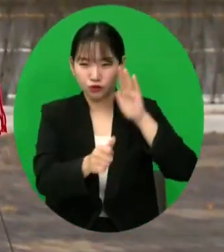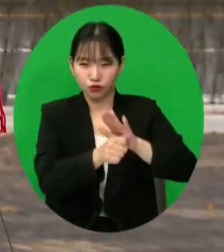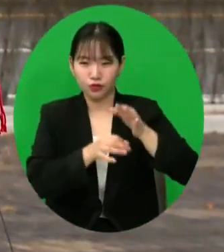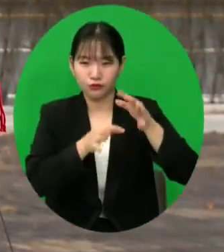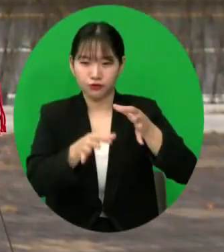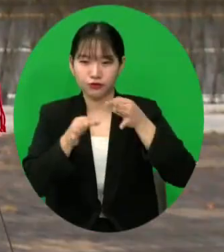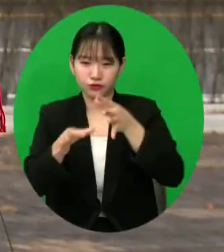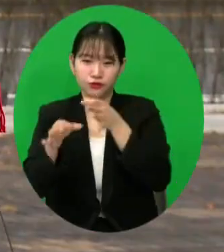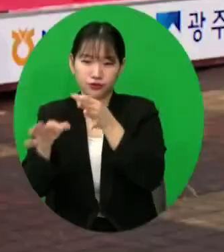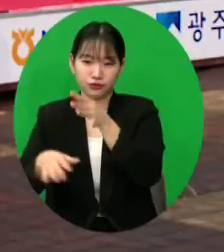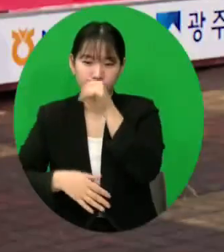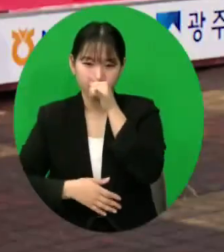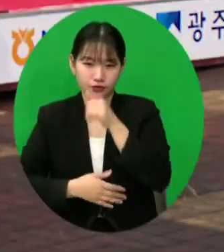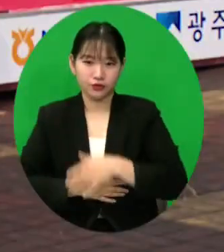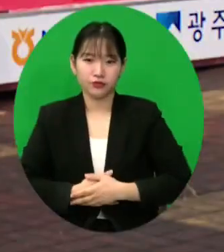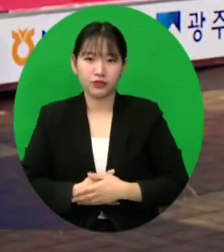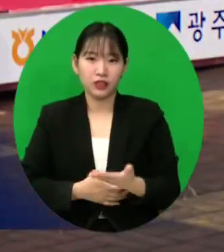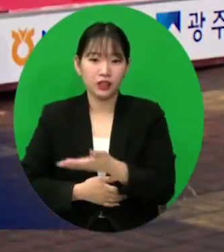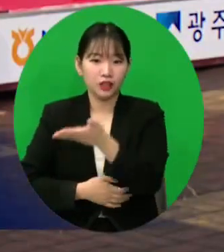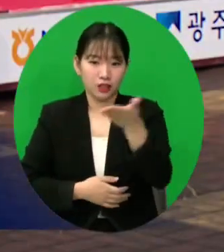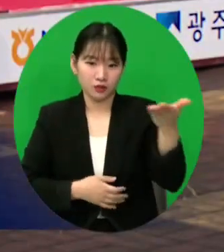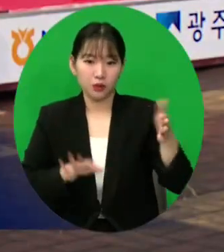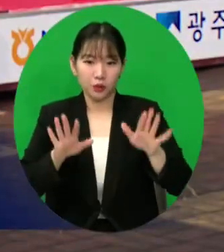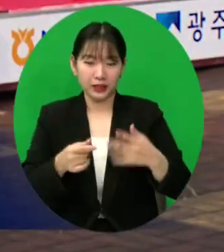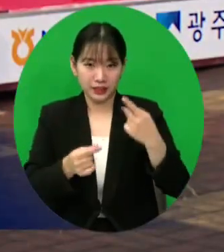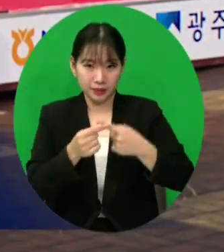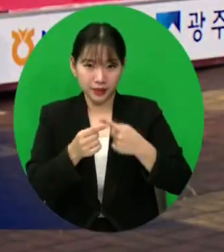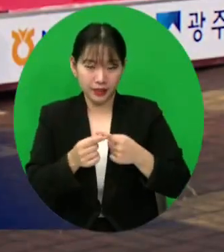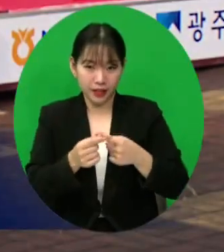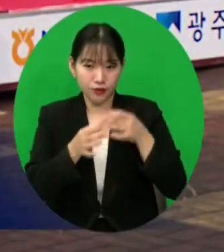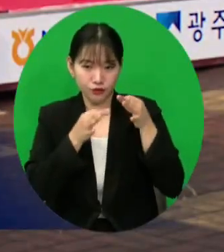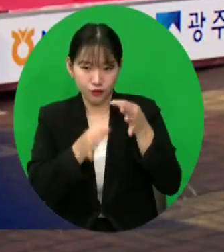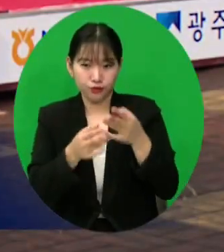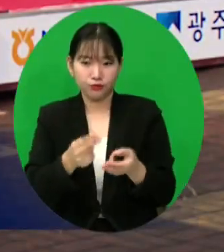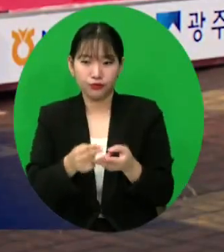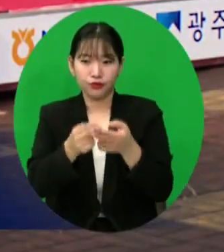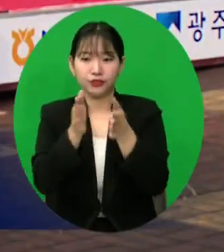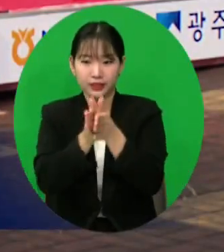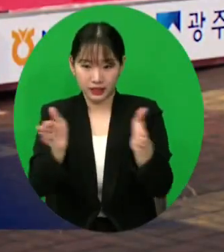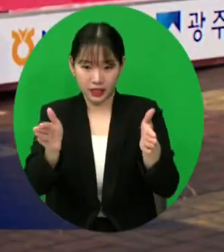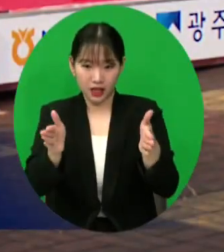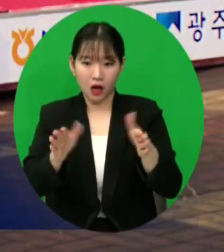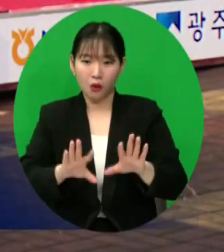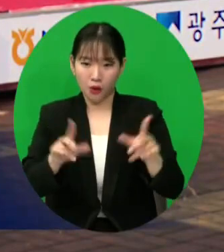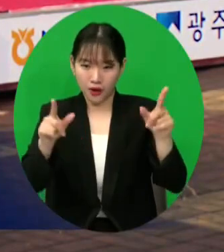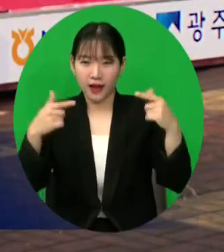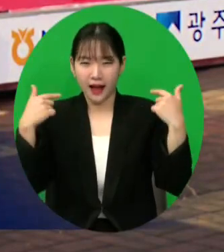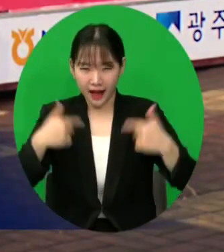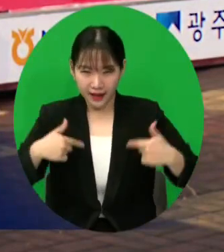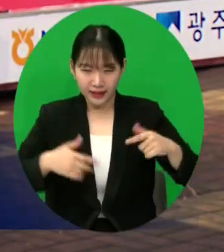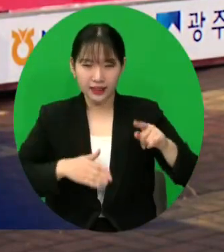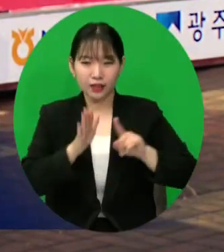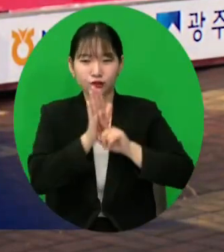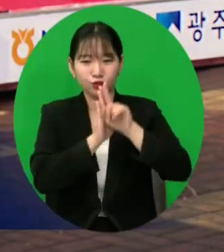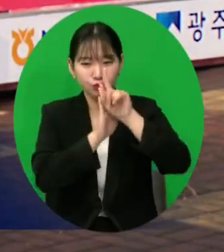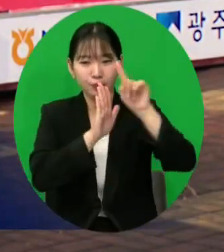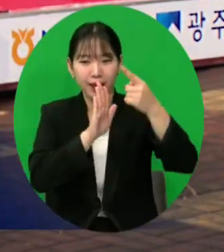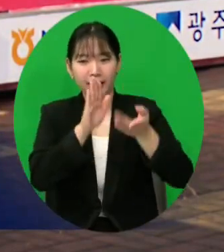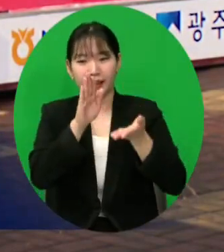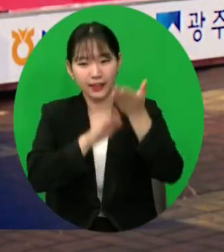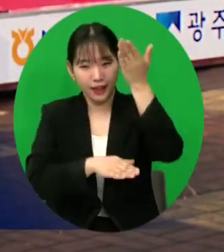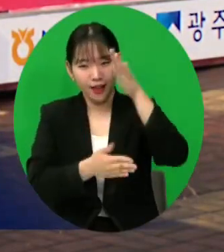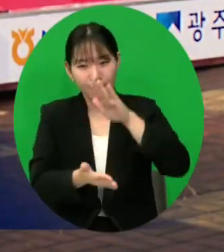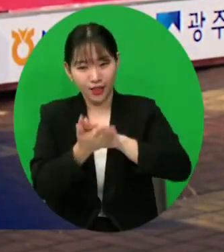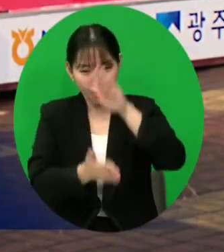손길이 이어졌습니다. 여러분들께서 오늘 첫 모금을 또 시작했고 아마 금년에도 우리가 매년 100도 이상